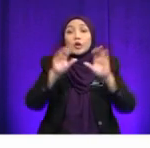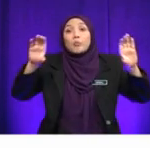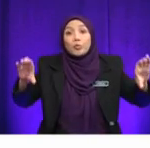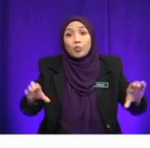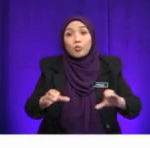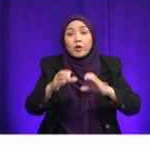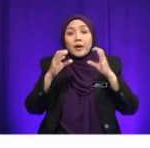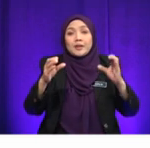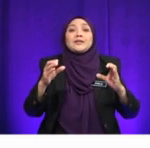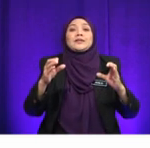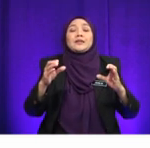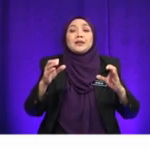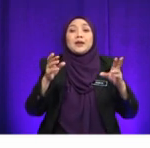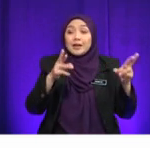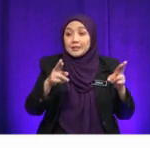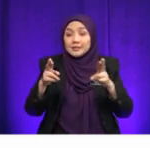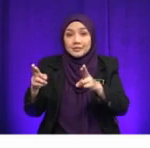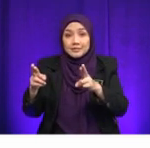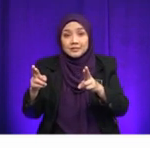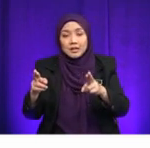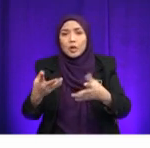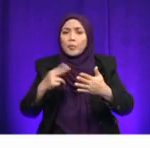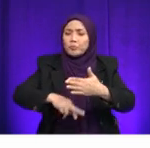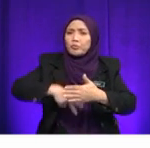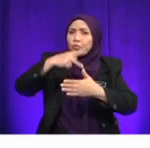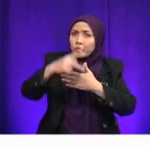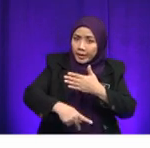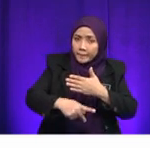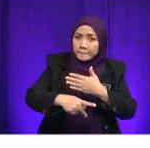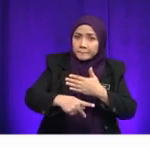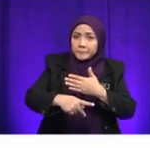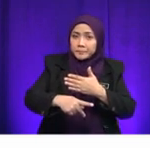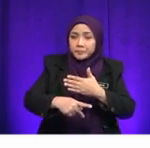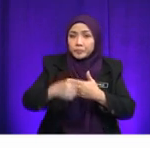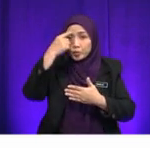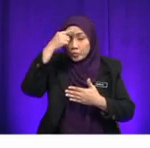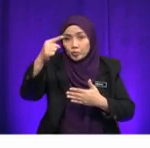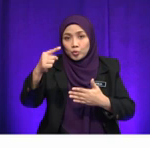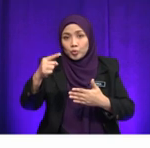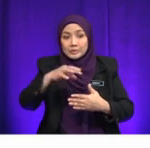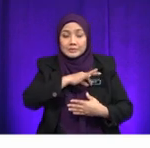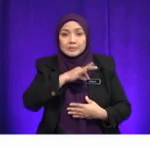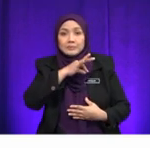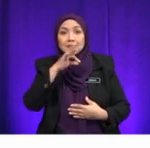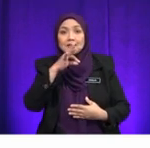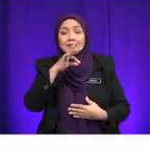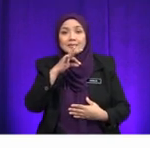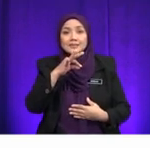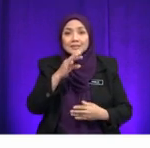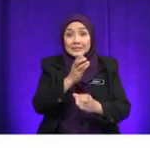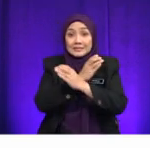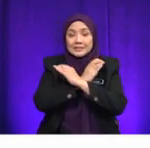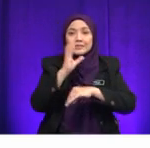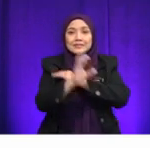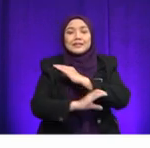sebagaimana kita ambil contoh kemudian peranannya dimainkan oleh media massa Kemudian pendidikan jadi menguraikan mengikut fakta